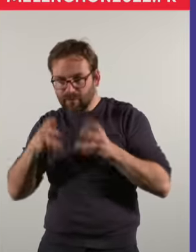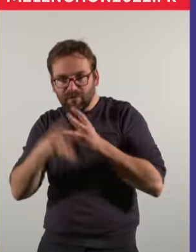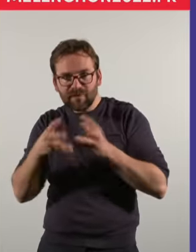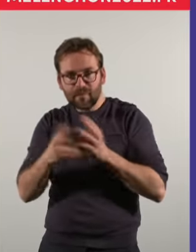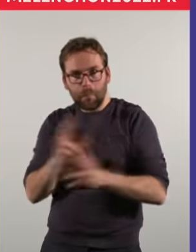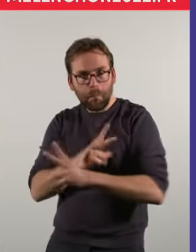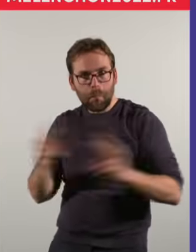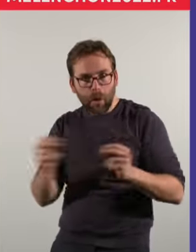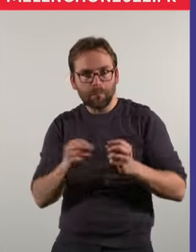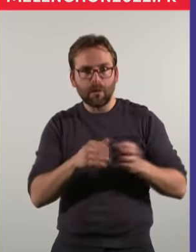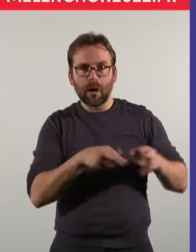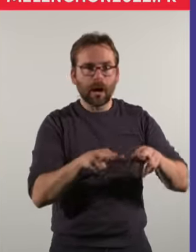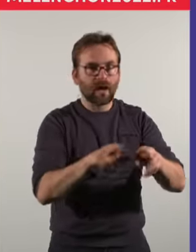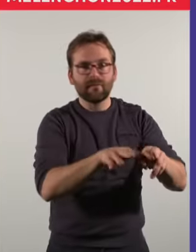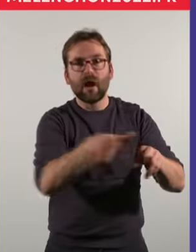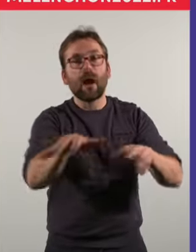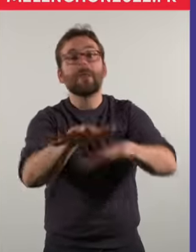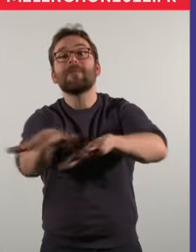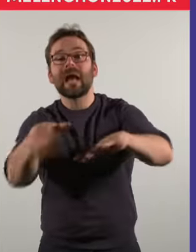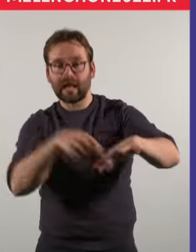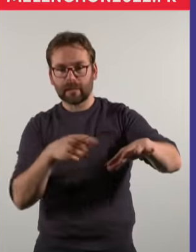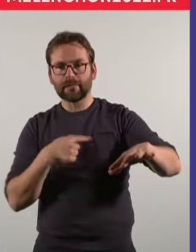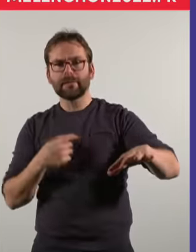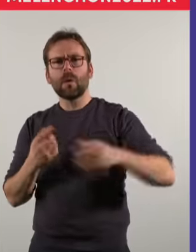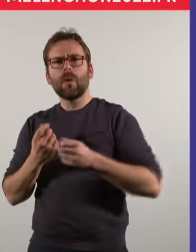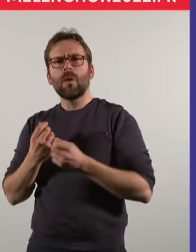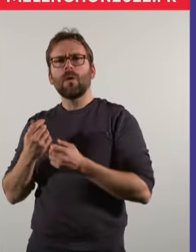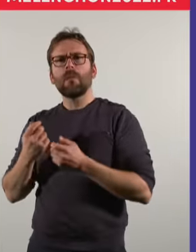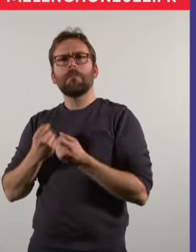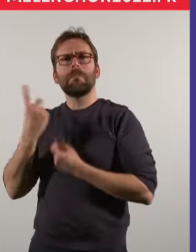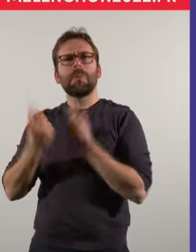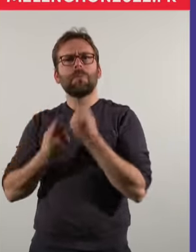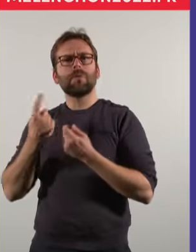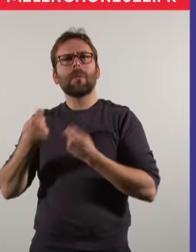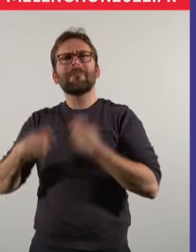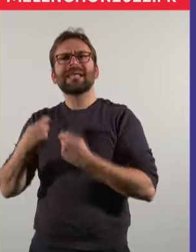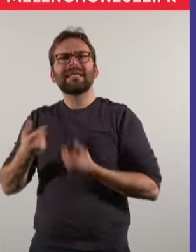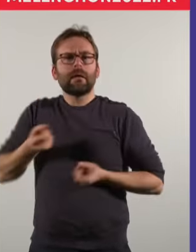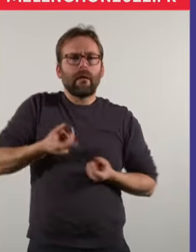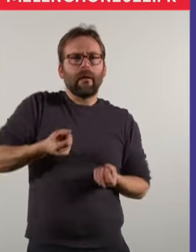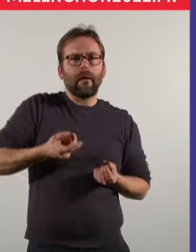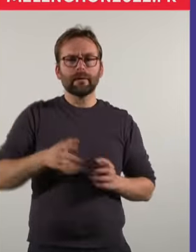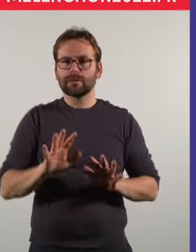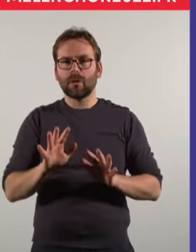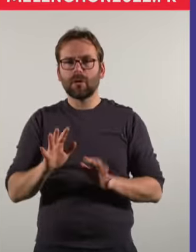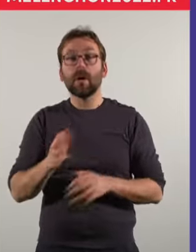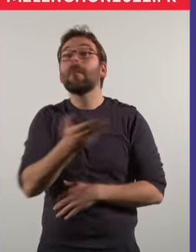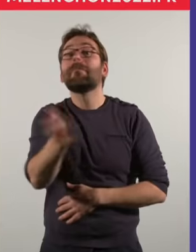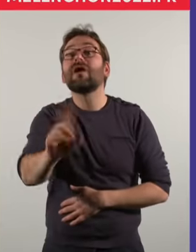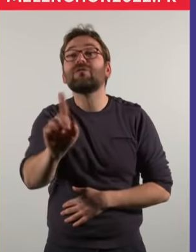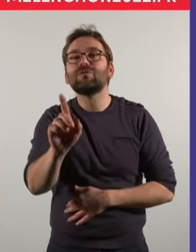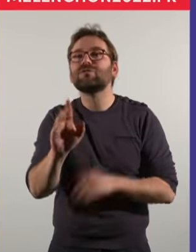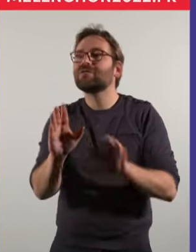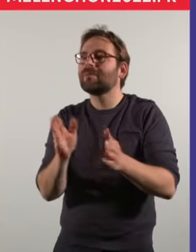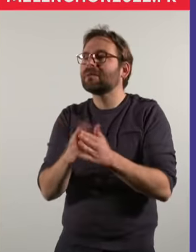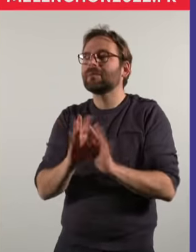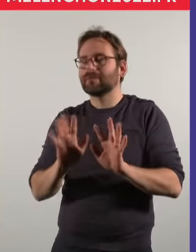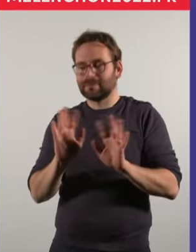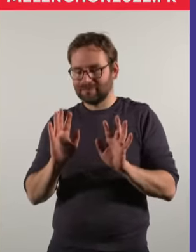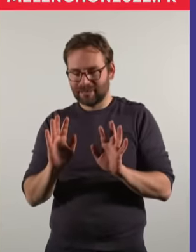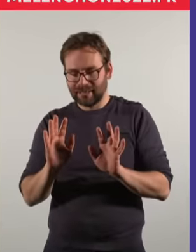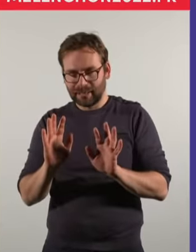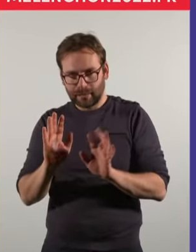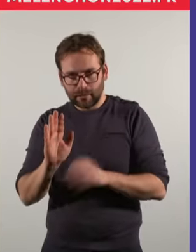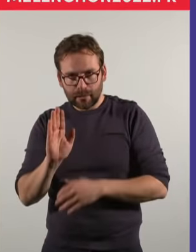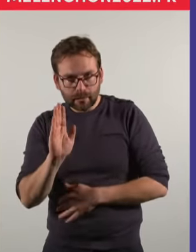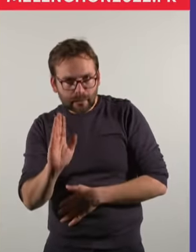qu'elle arrive dans la mer, vous ne devez pas y jeter vos plastiques, parce que vous en jetez sans arrêt, pas vous, pauvres gens, qui n'avez rien demandé de semblable. Il